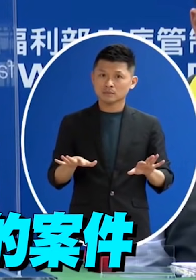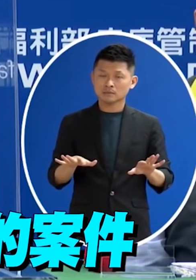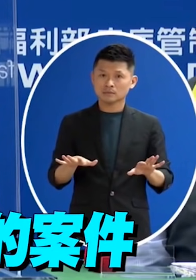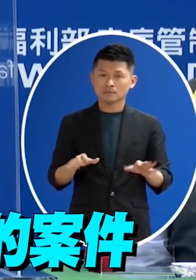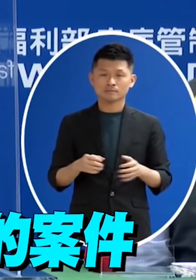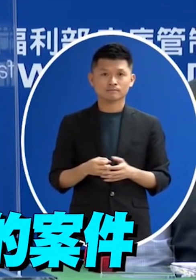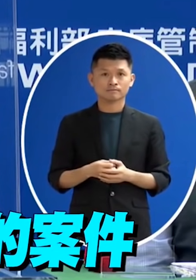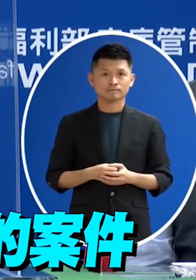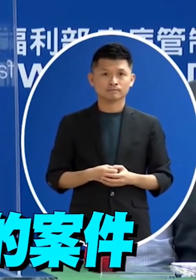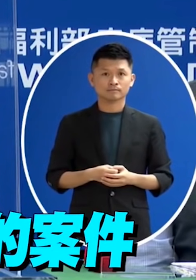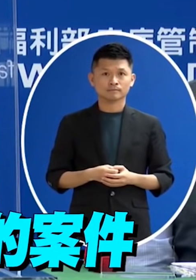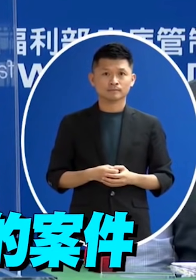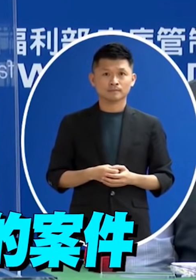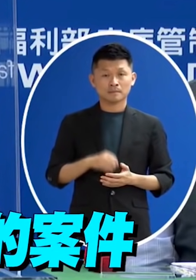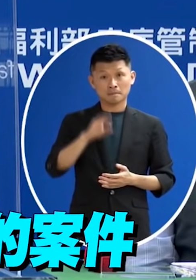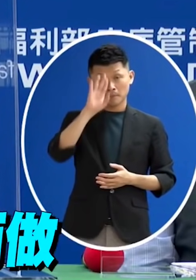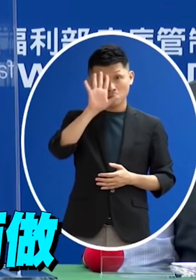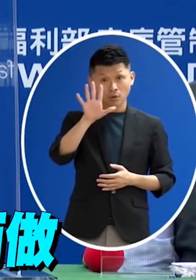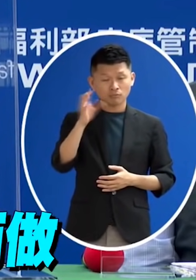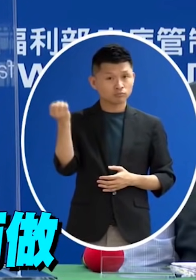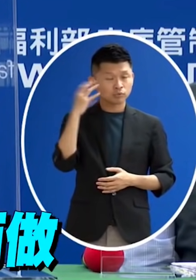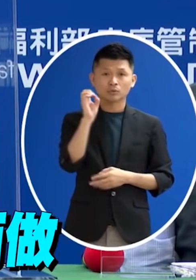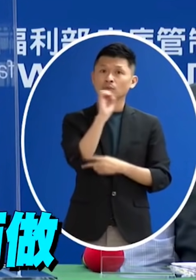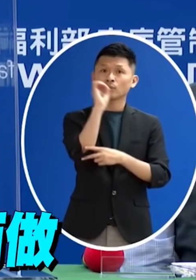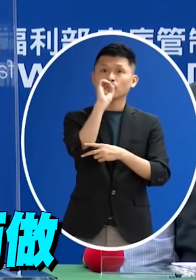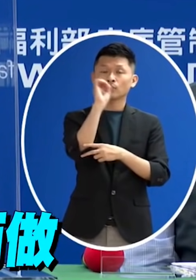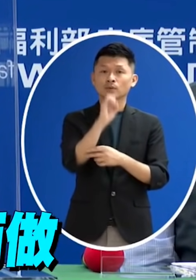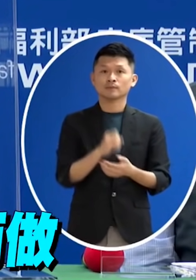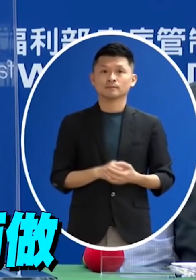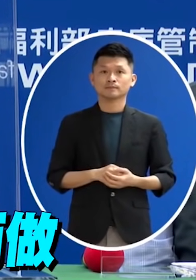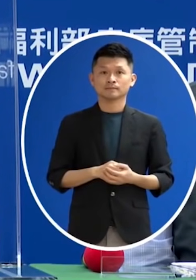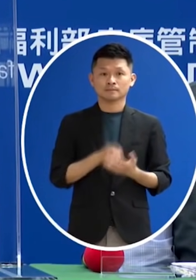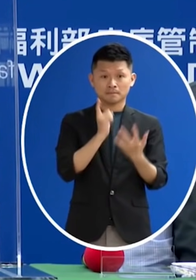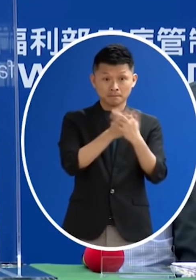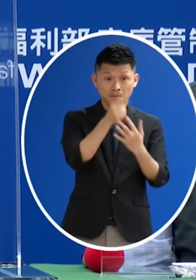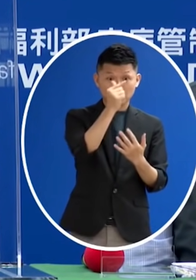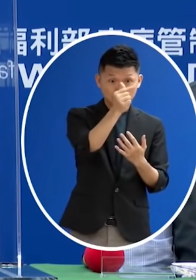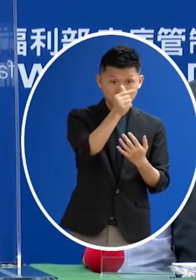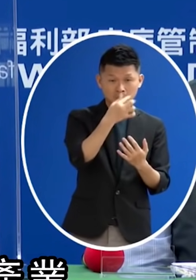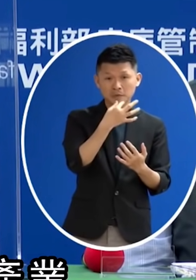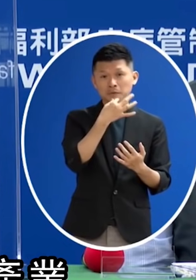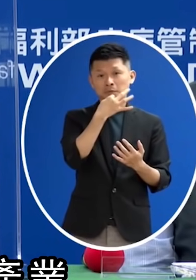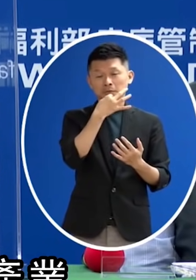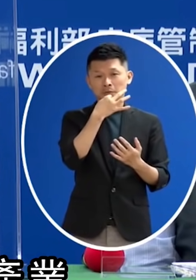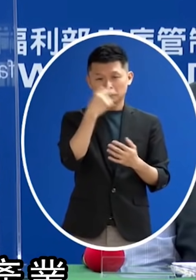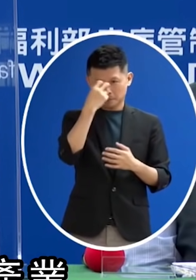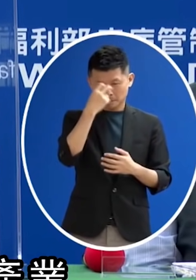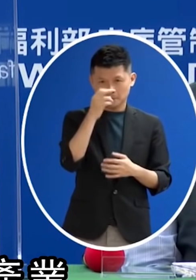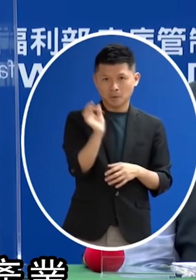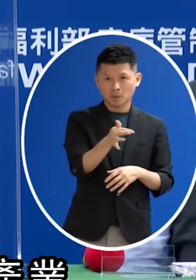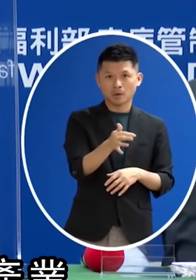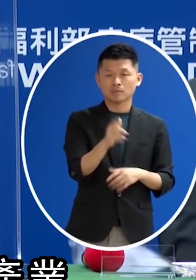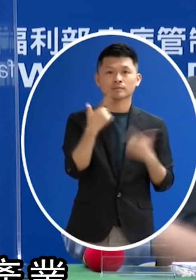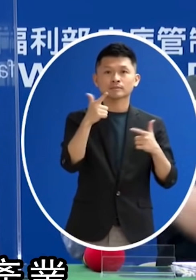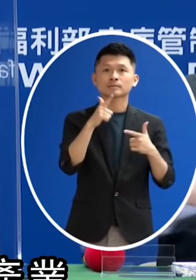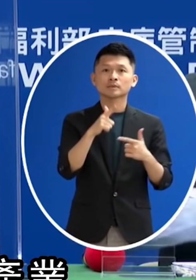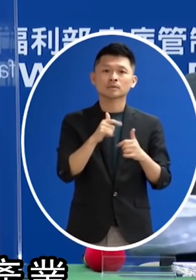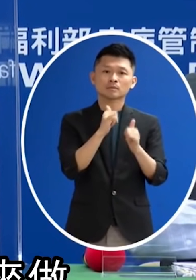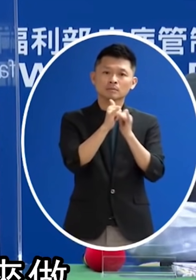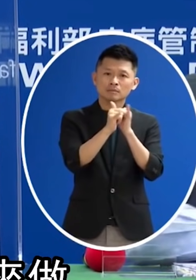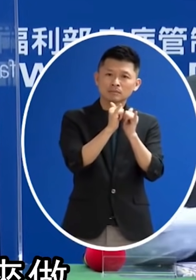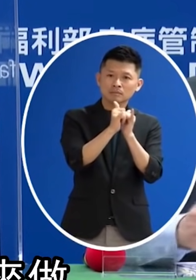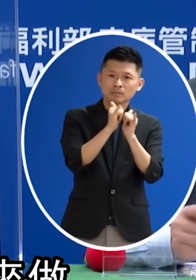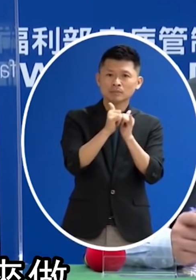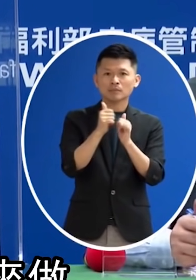有相关的确诊，当然这并不是因为确诊而做，这是在我们所谓刚才我在讲说民生供需产